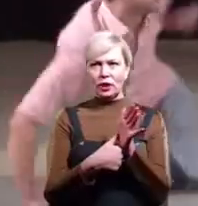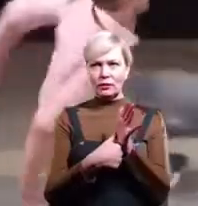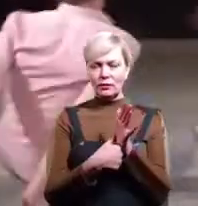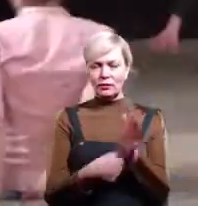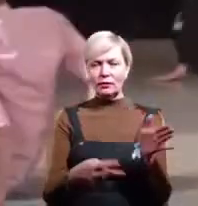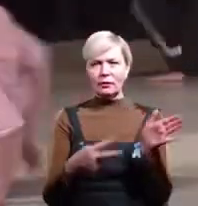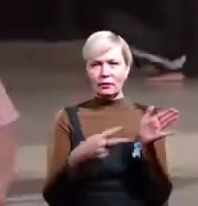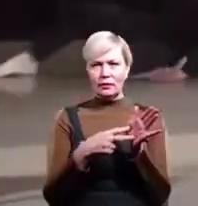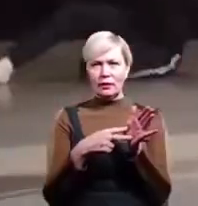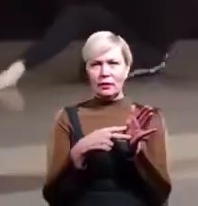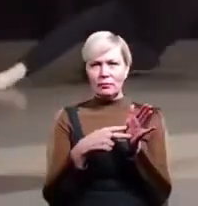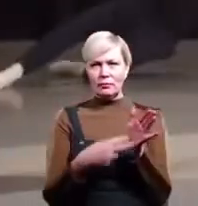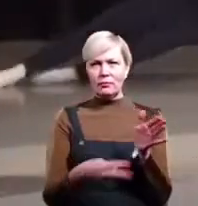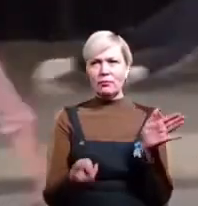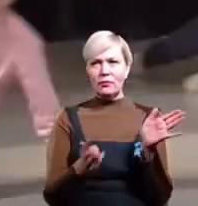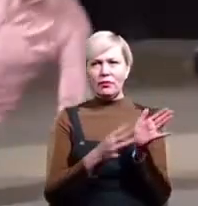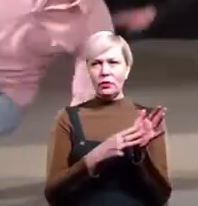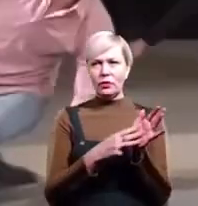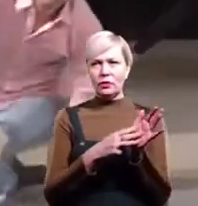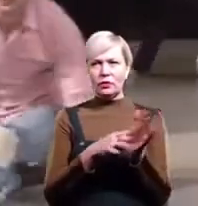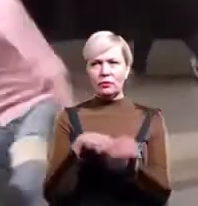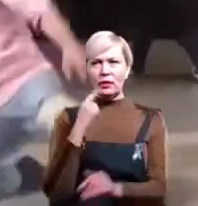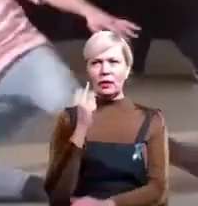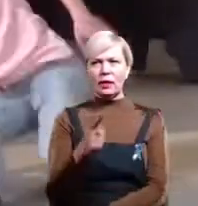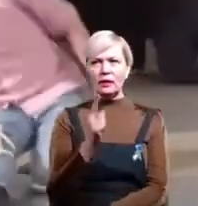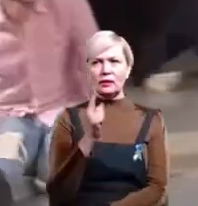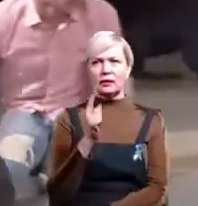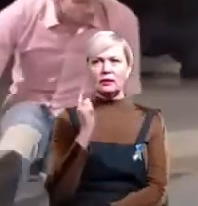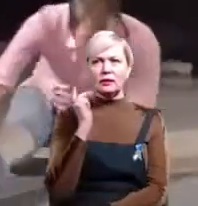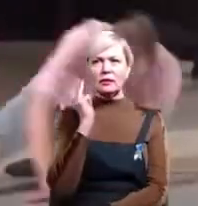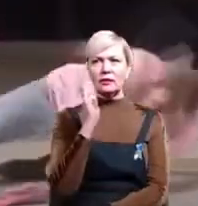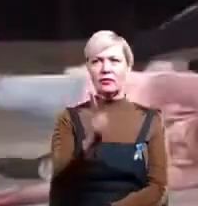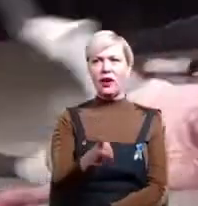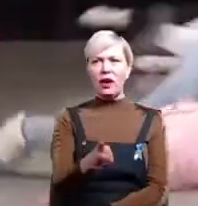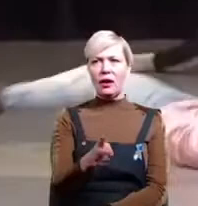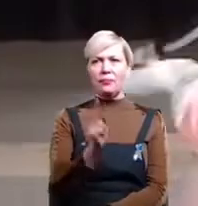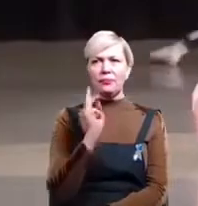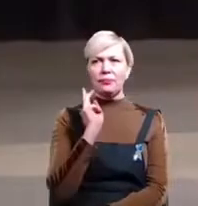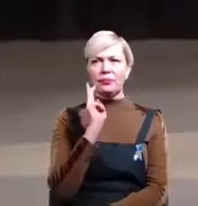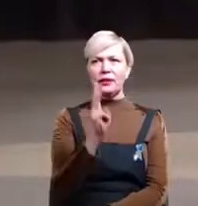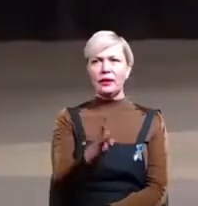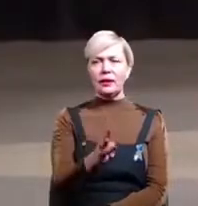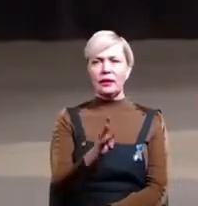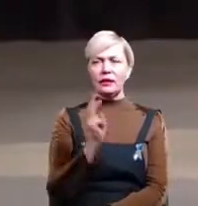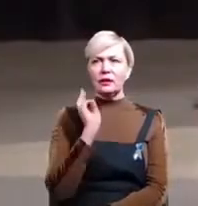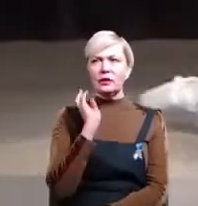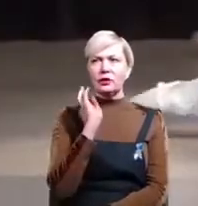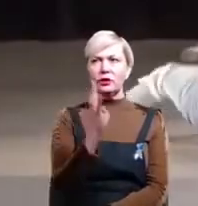Раз, два, три, четыре, пять, шесть, семь, восемь. Раз, два, три, четыре, пять.